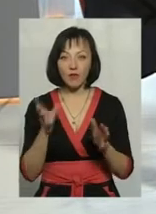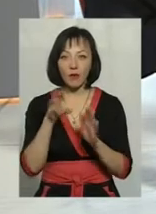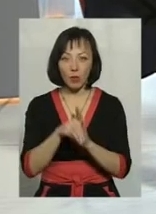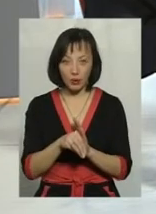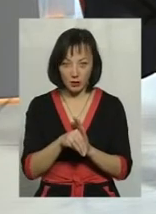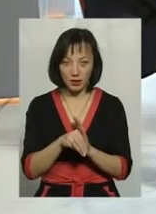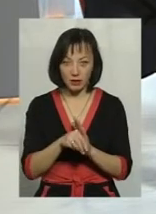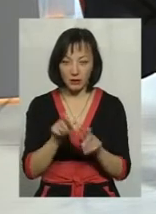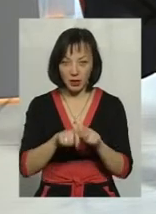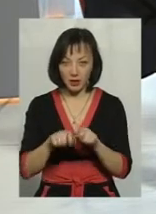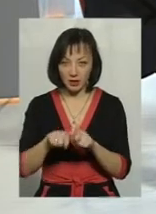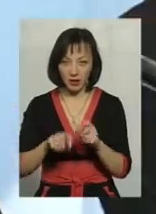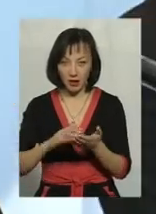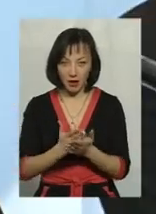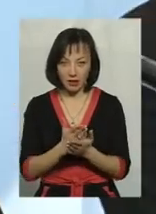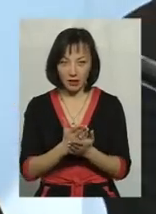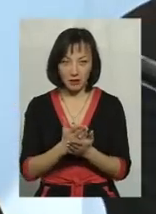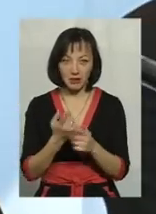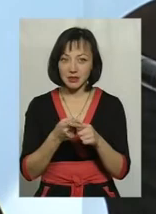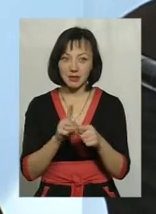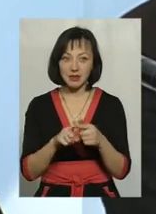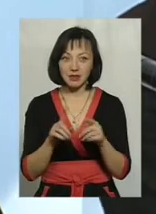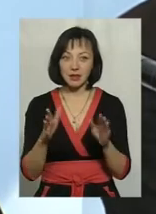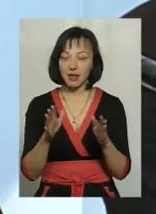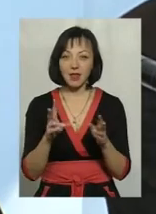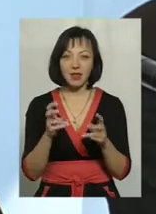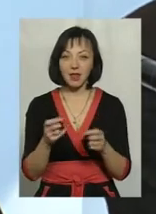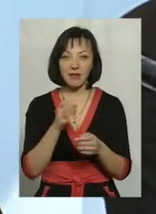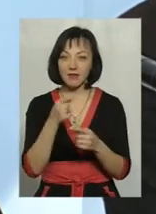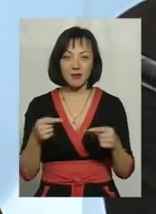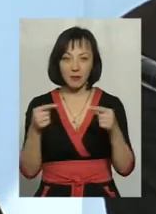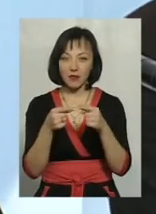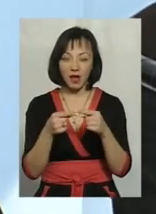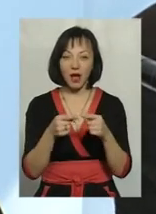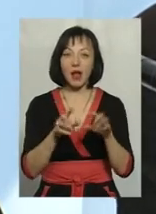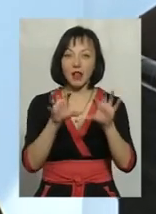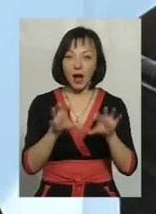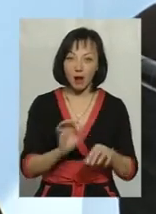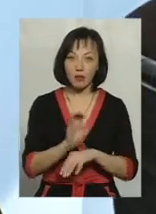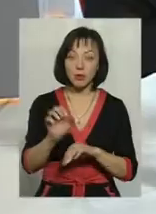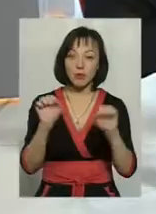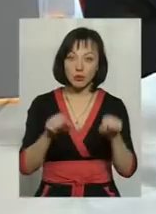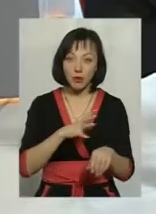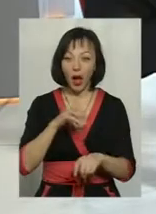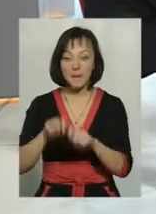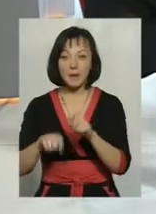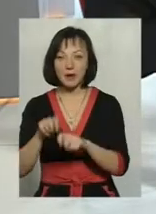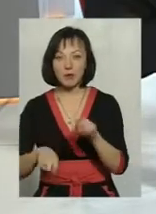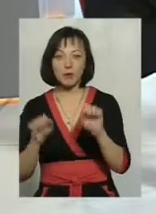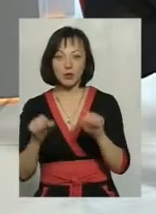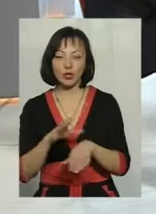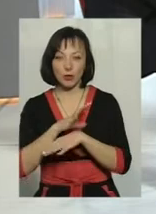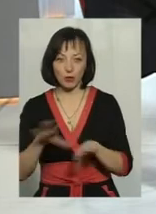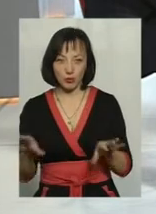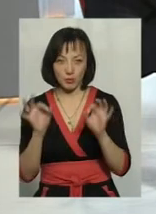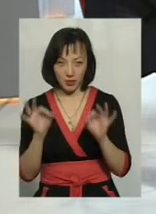входить перевірка його на якість. А оце не відповідає одне одному. От легальна поставка може бути, а перевірки може при тому не